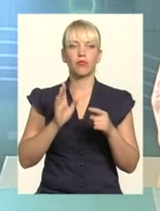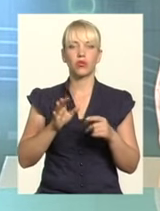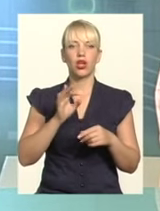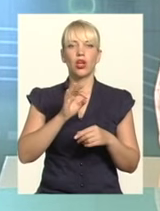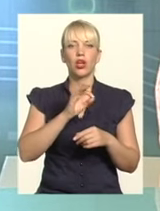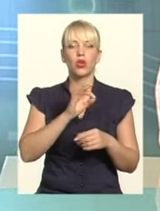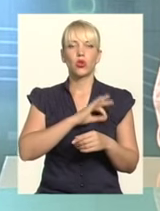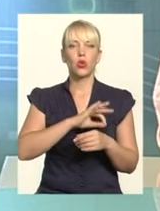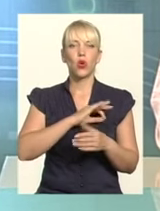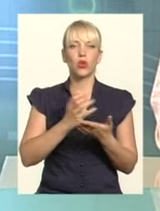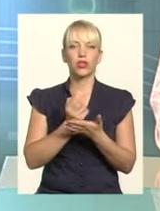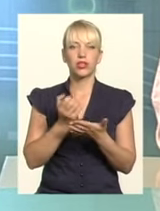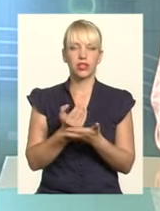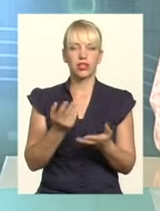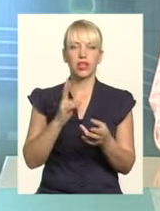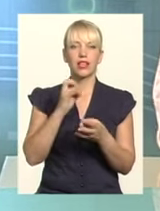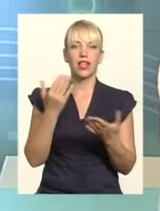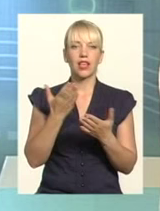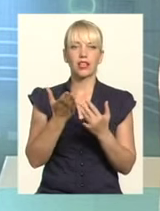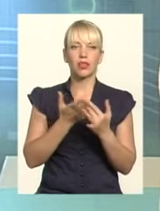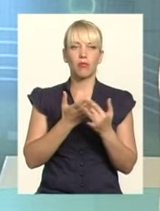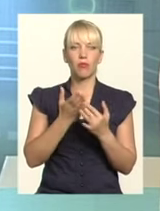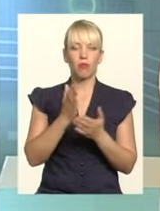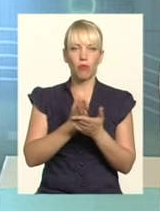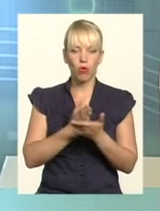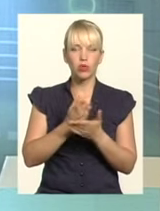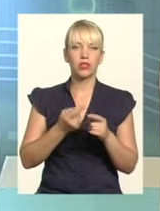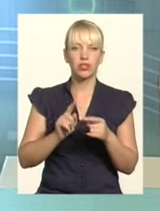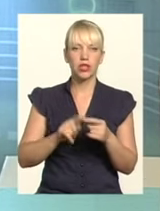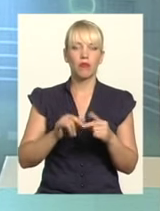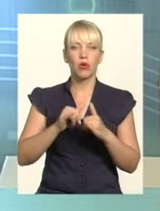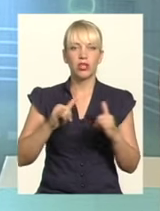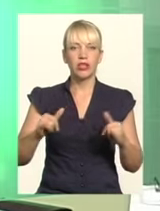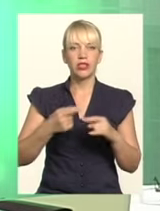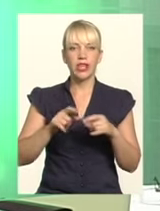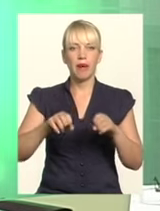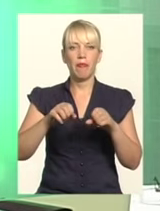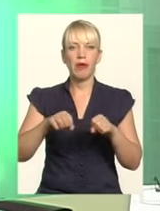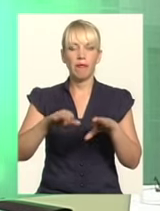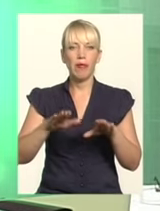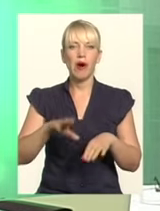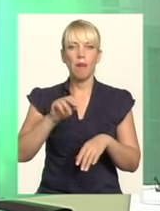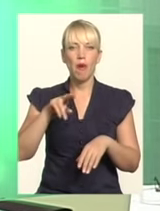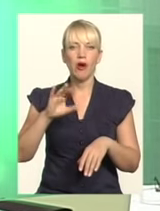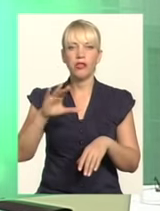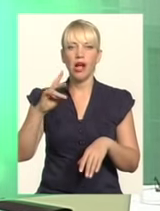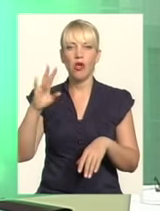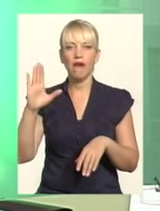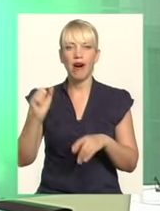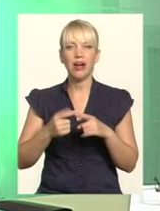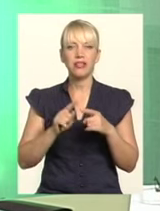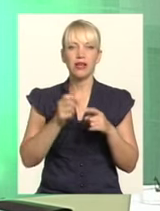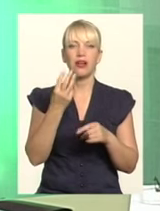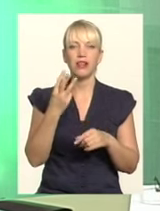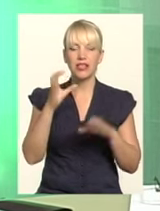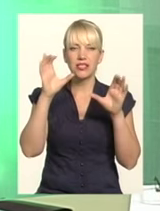які послуги, по суті, це поширена дія цієї постанови? Ну, як я вже говорив, це 13 законодавчих